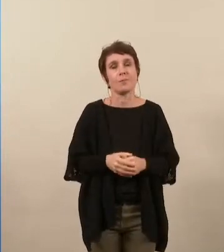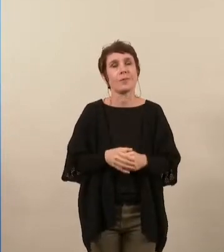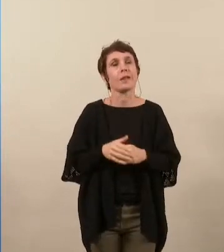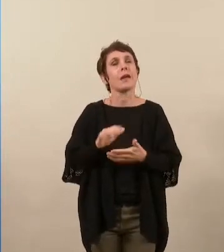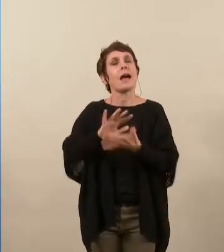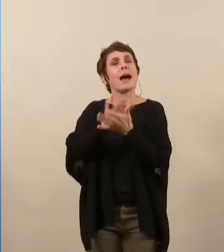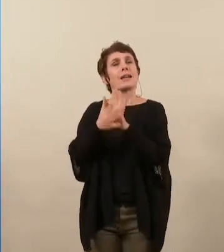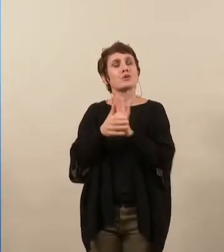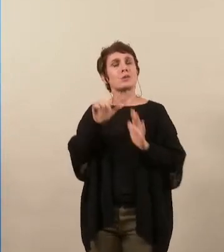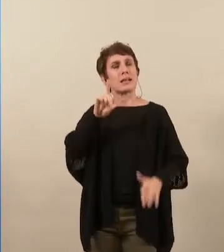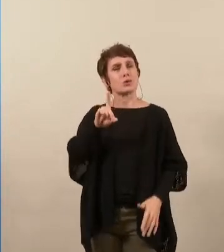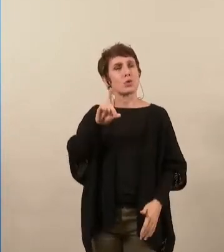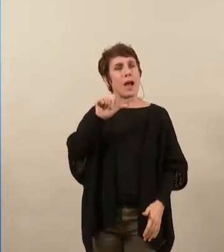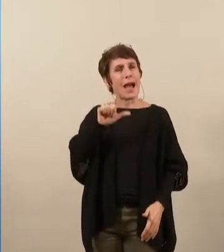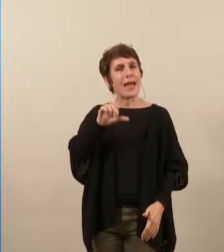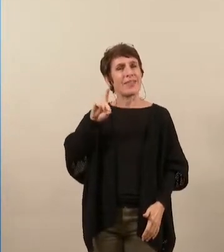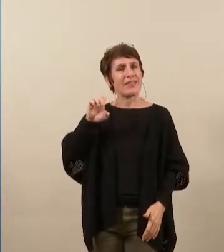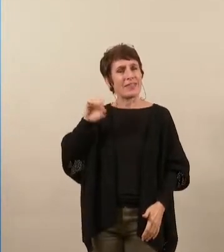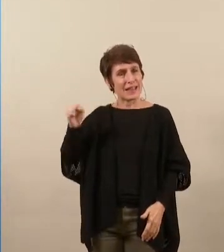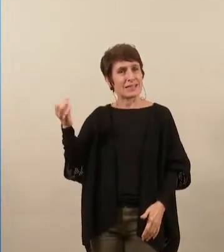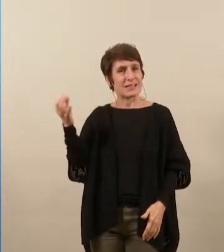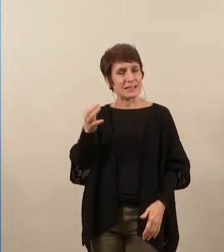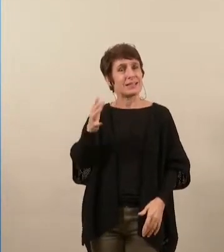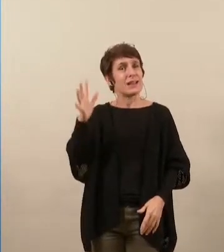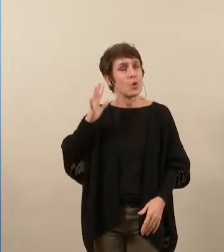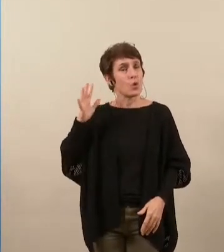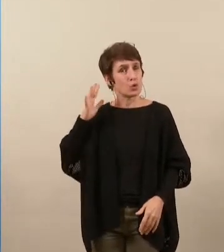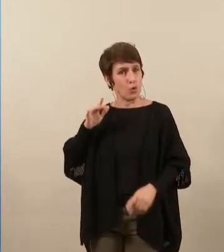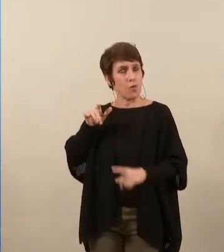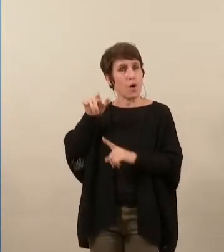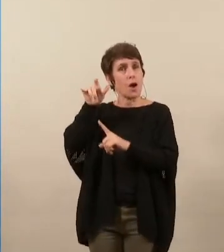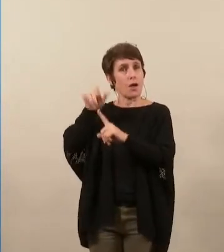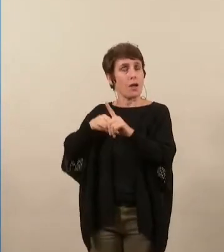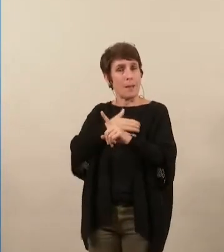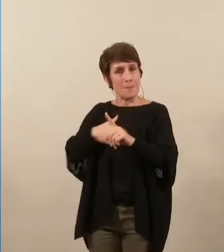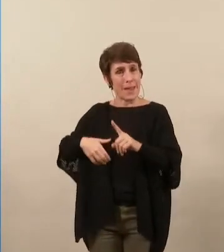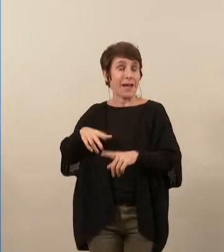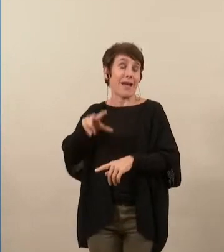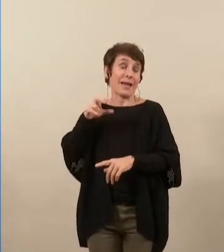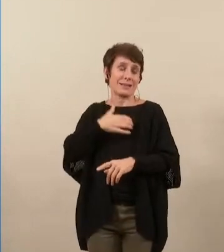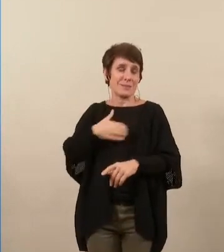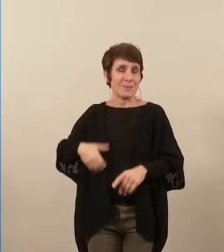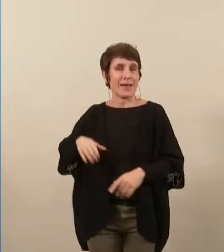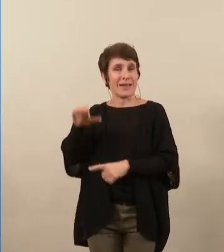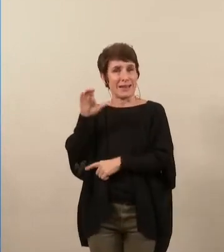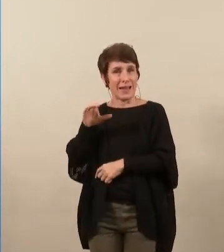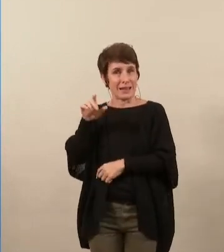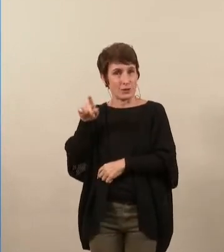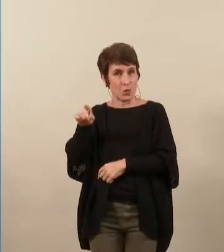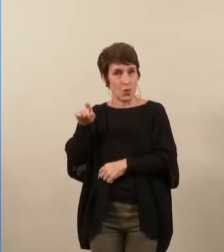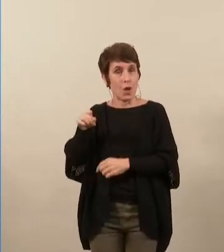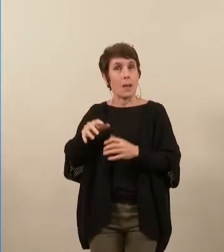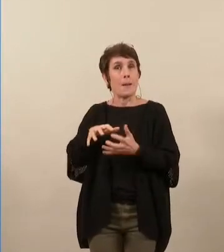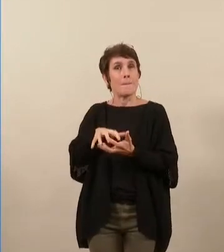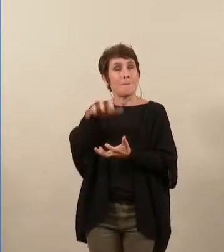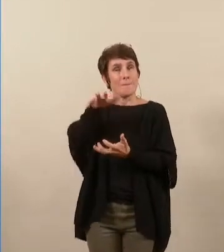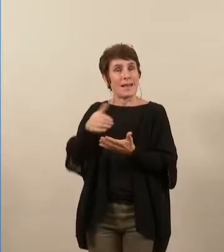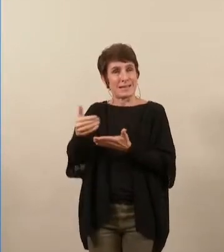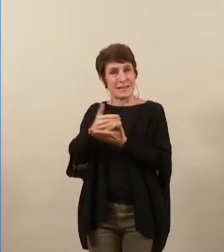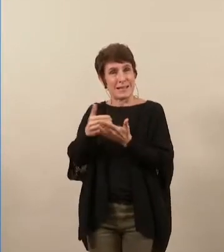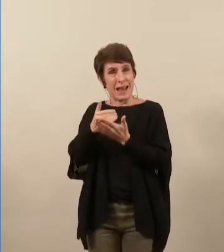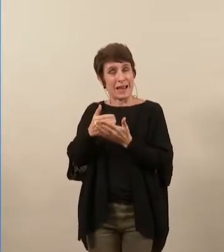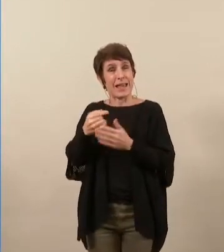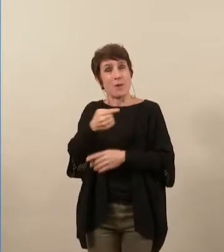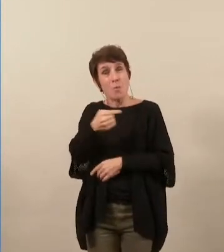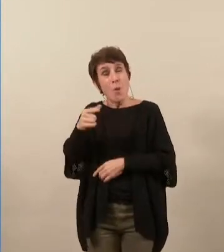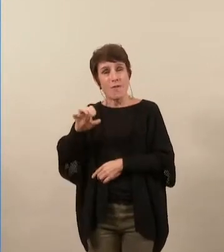rappeler que sous les mandats d'Alain Carignon, la masse salariale était de près de 20 points, moins élevée que désormais. Et pourtant, le